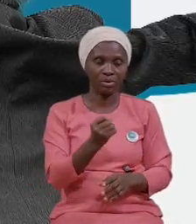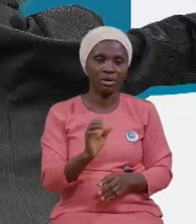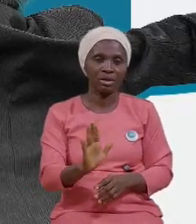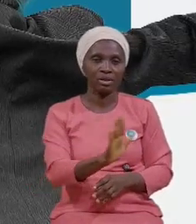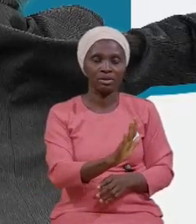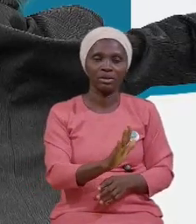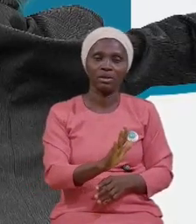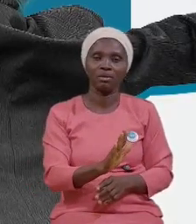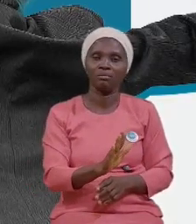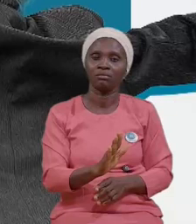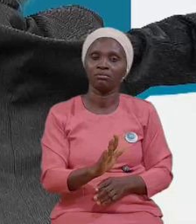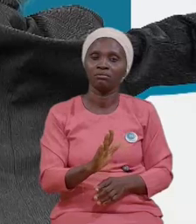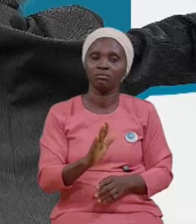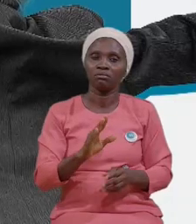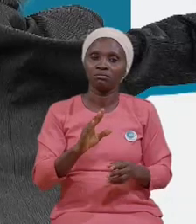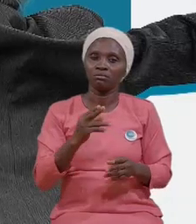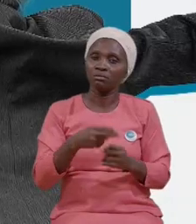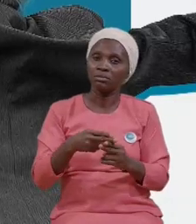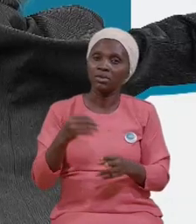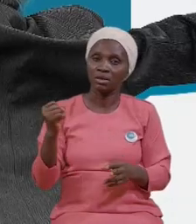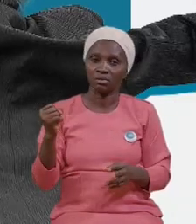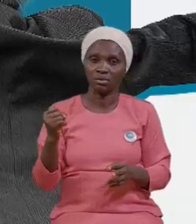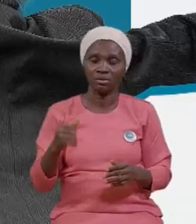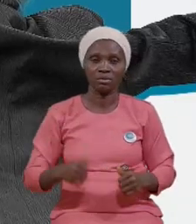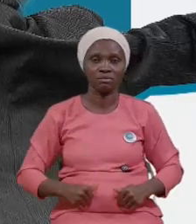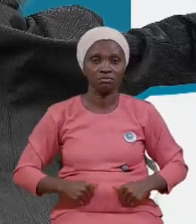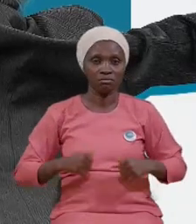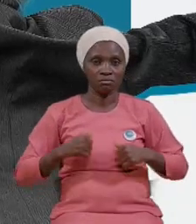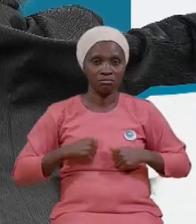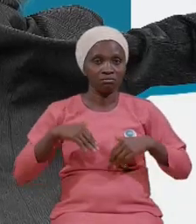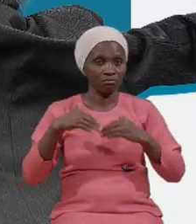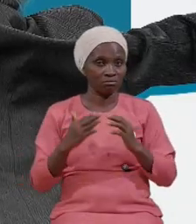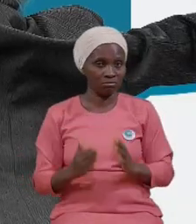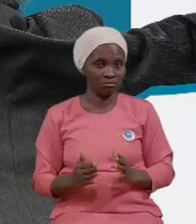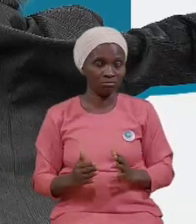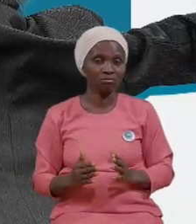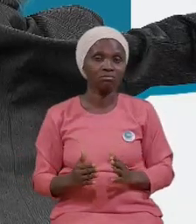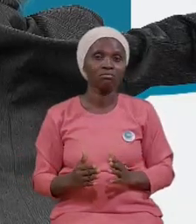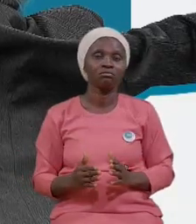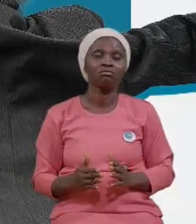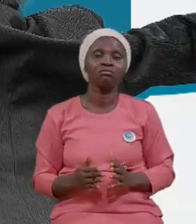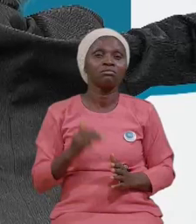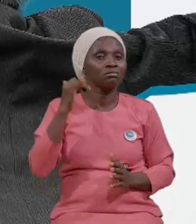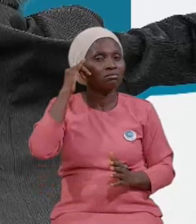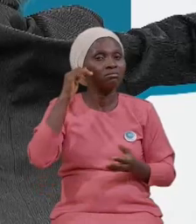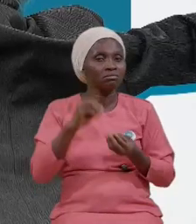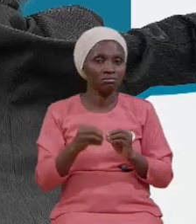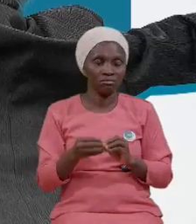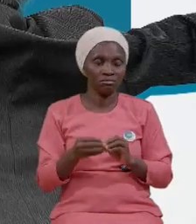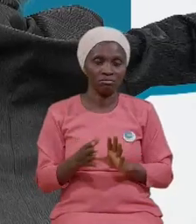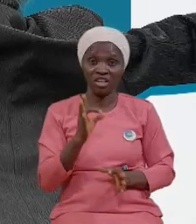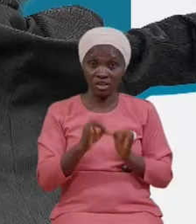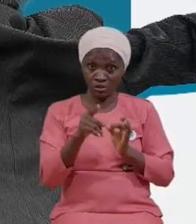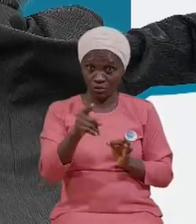levés, alors, donnons-leur les fiches de décision. Et si vous êtes en ligne, après avoir donné votre vie au Seigneur, après